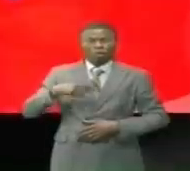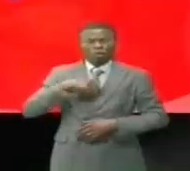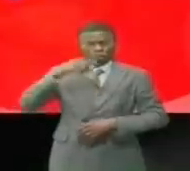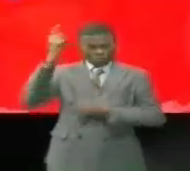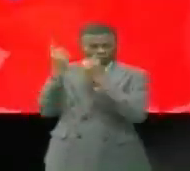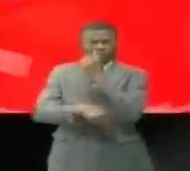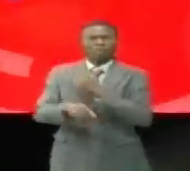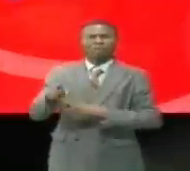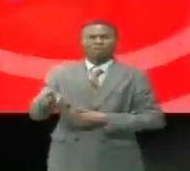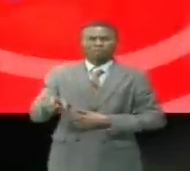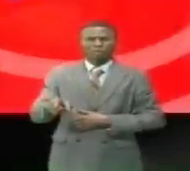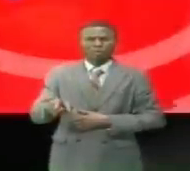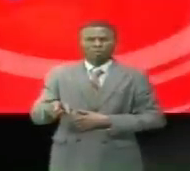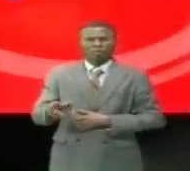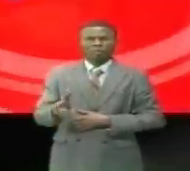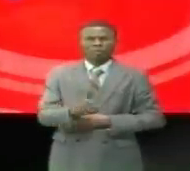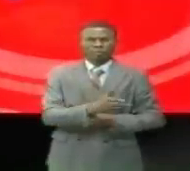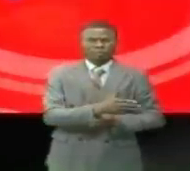chemin.